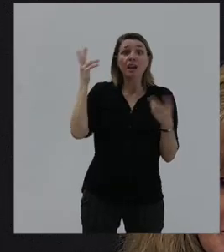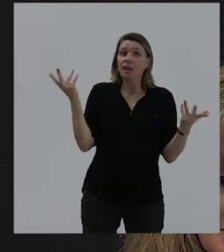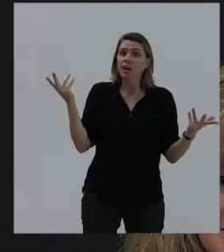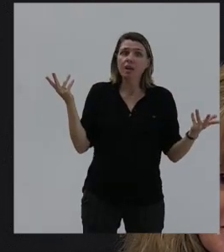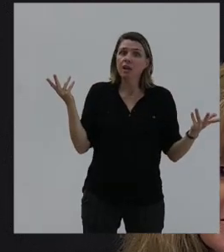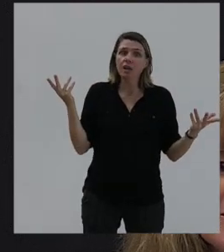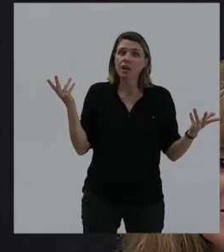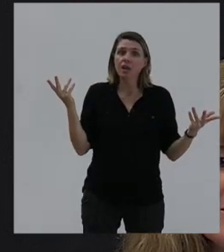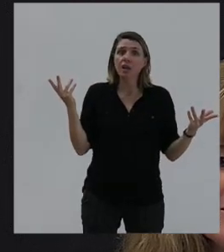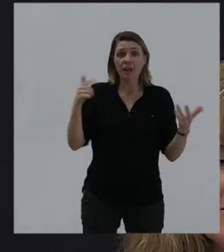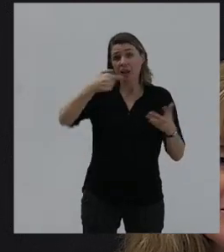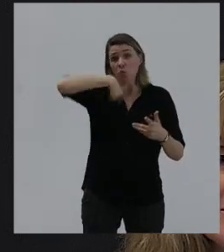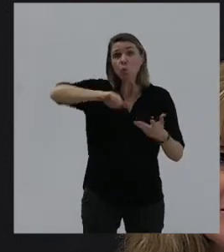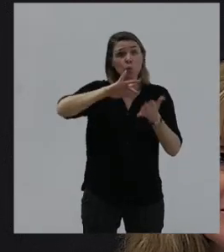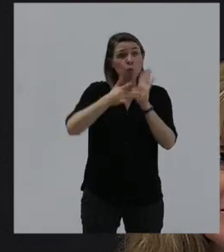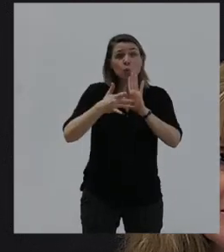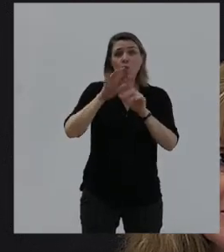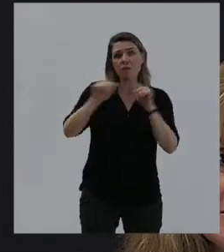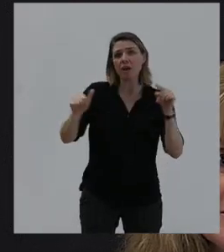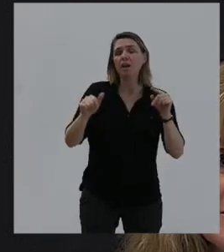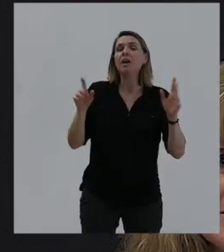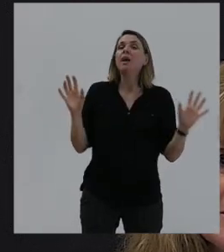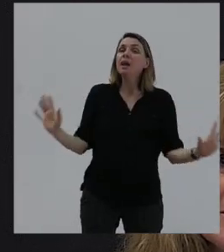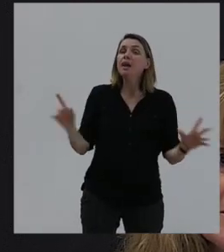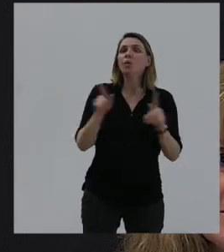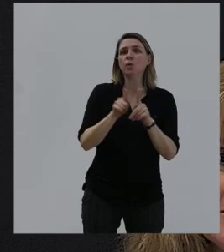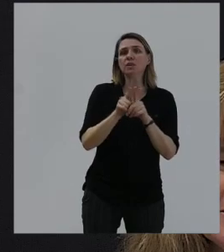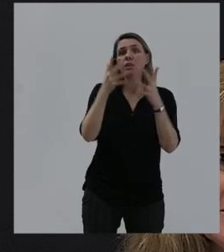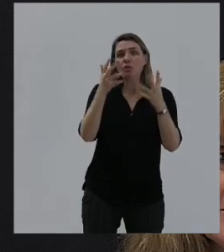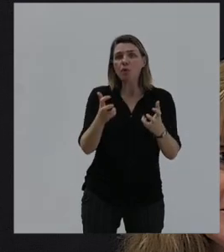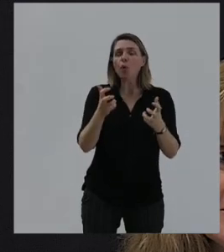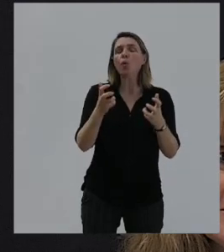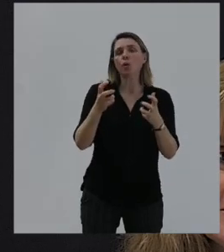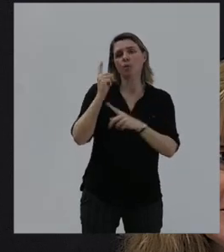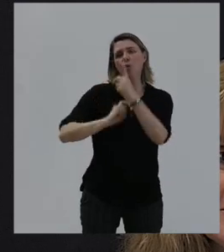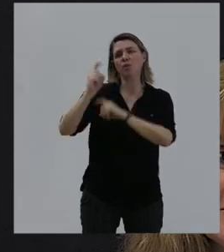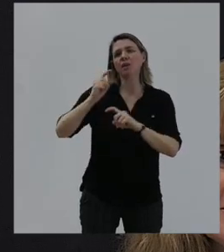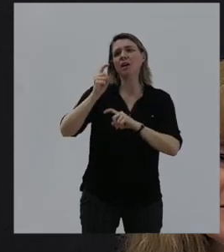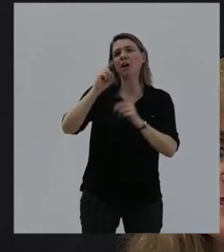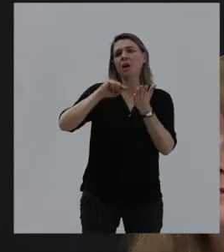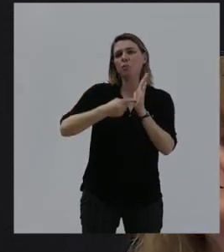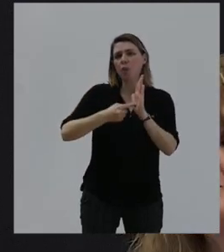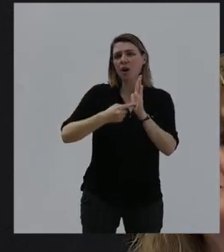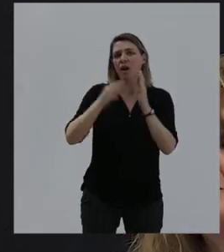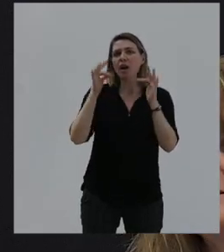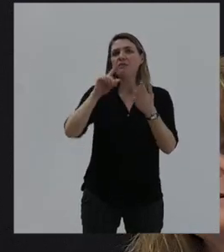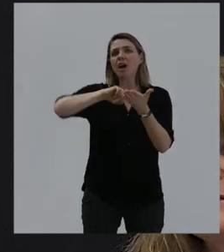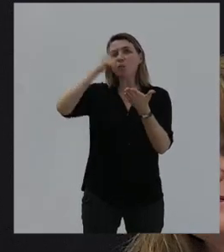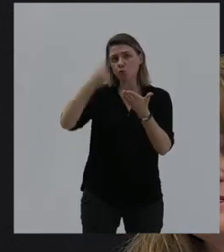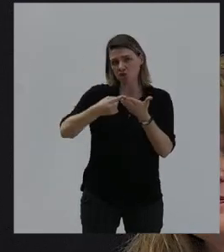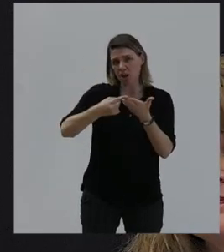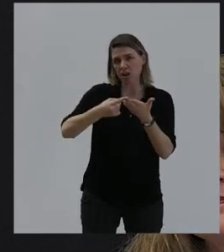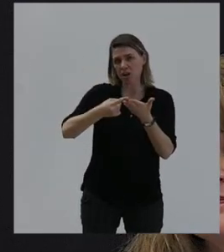absolument dû... tout faire. Je voudrais juste, si je peux me permettre, revenir sur un petit point, puisque vous avez aussi évoqué la question du budget dans